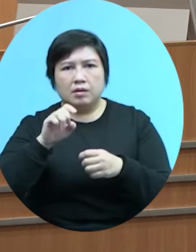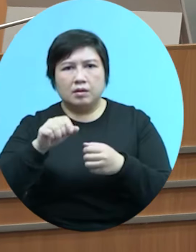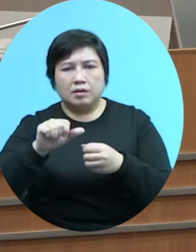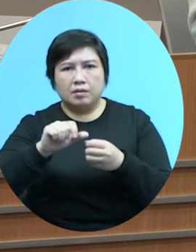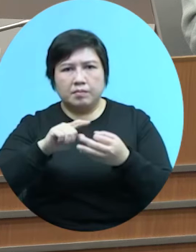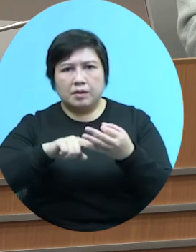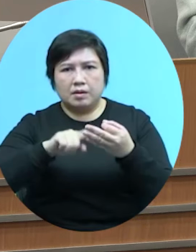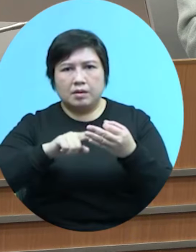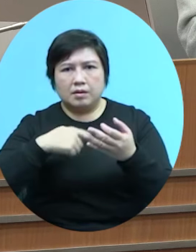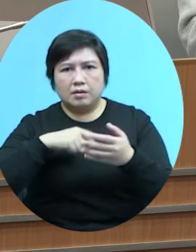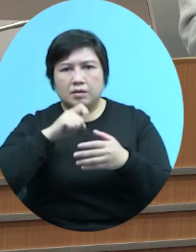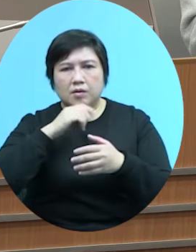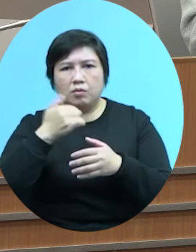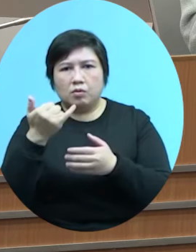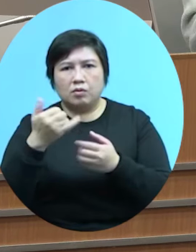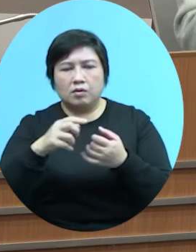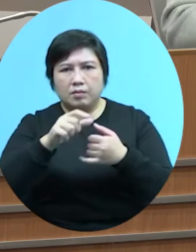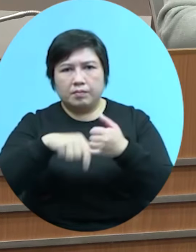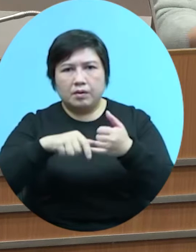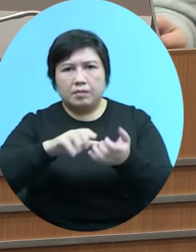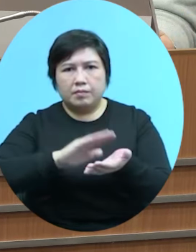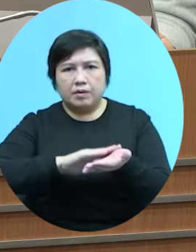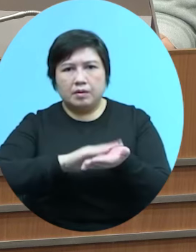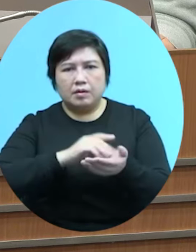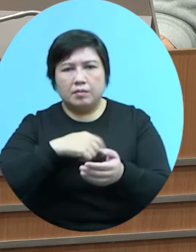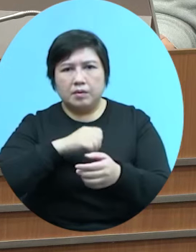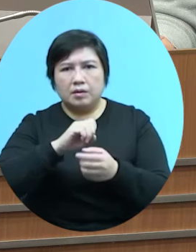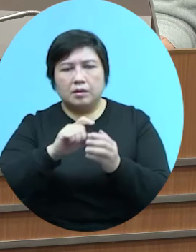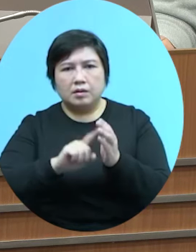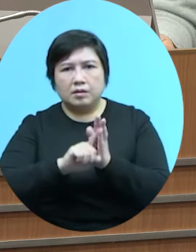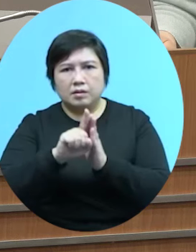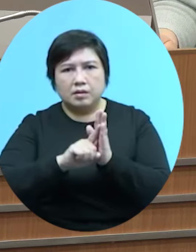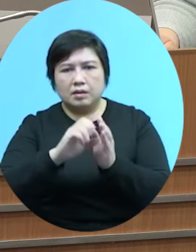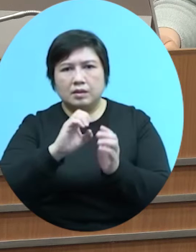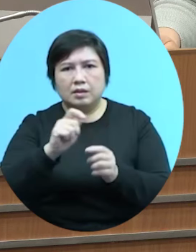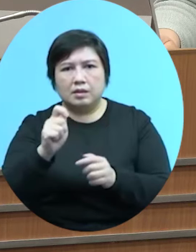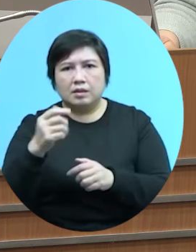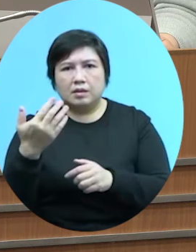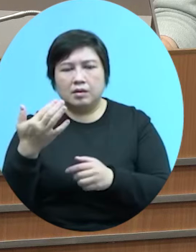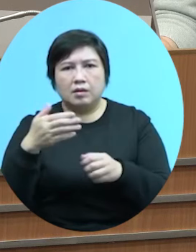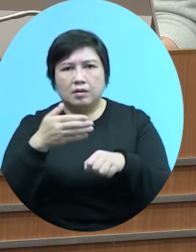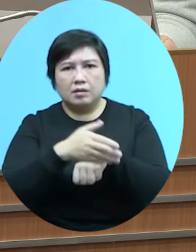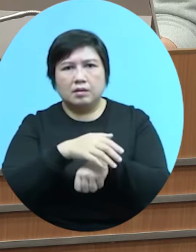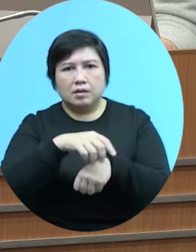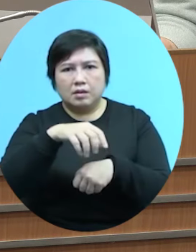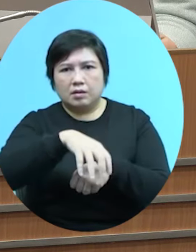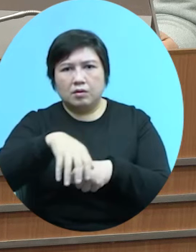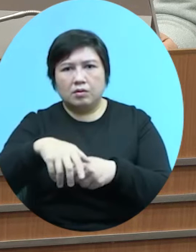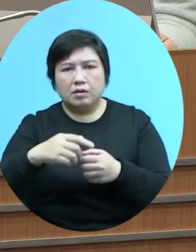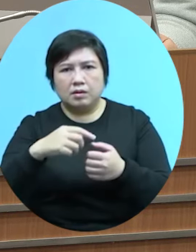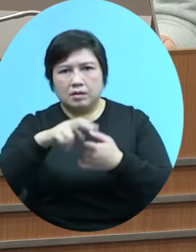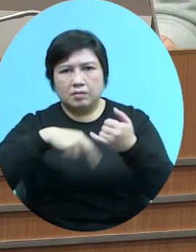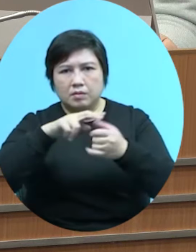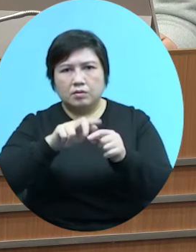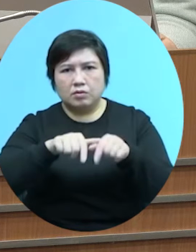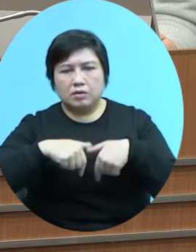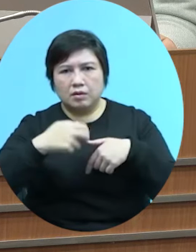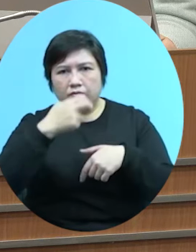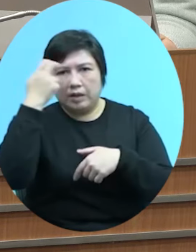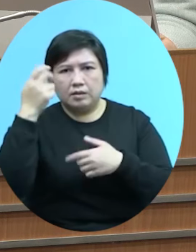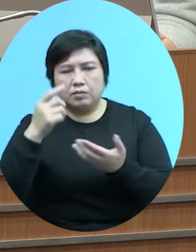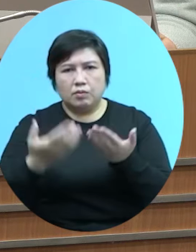你們的公佈已經有六個案子我想問她的CD價值是多少她是在社區檢測中心發現還是